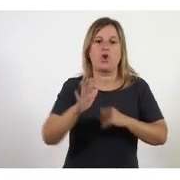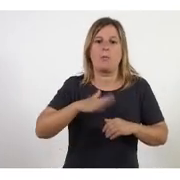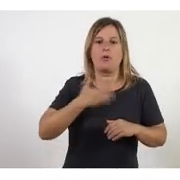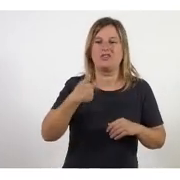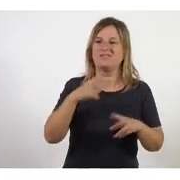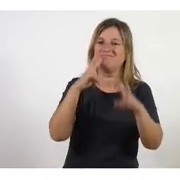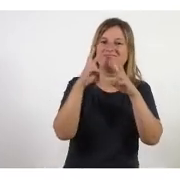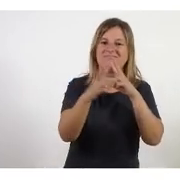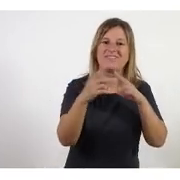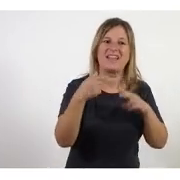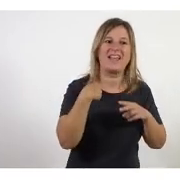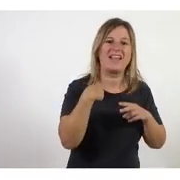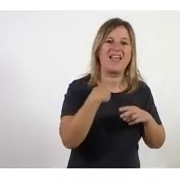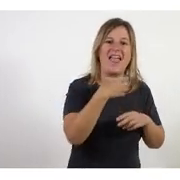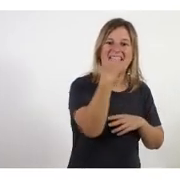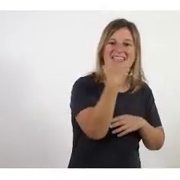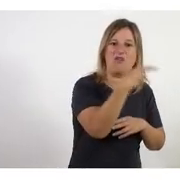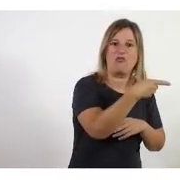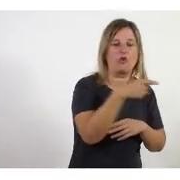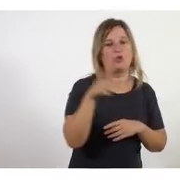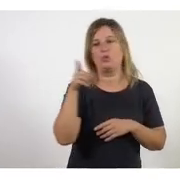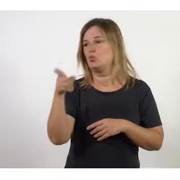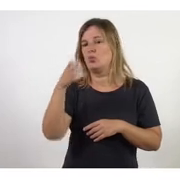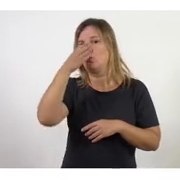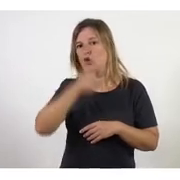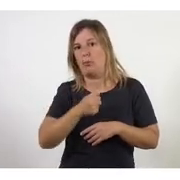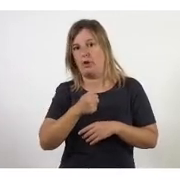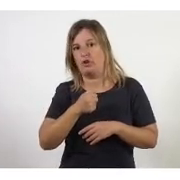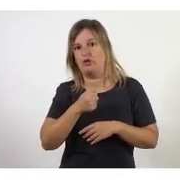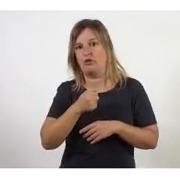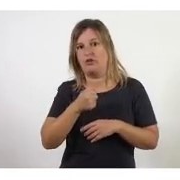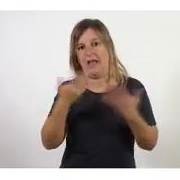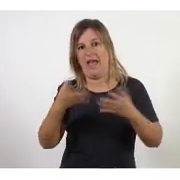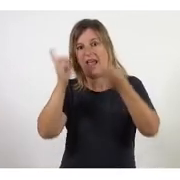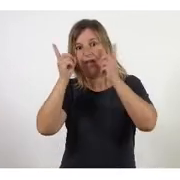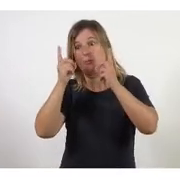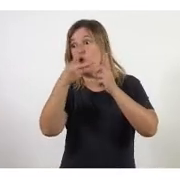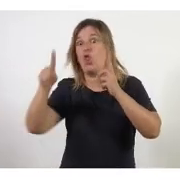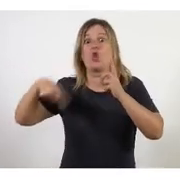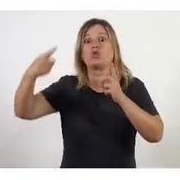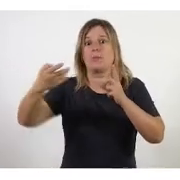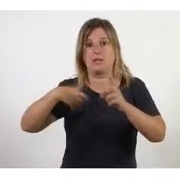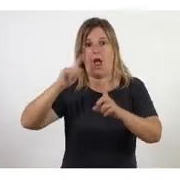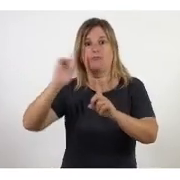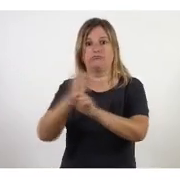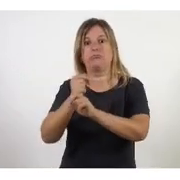dit que es pot fer amb l'iPhone i que amb el teu Android no es pugui fer, d'aquí 2 setmanes ja ho hagin afegit.